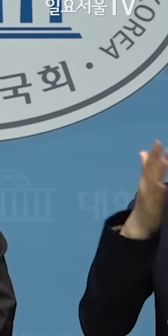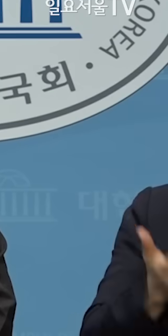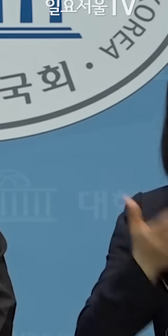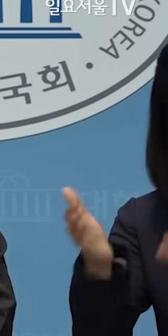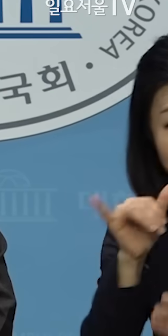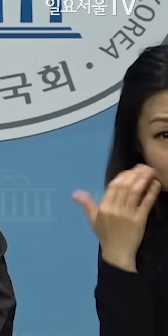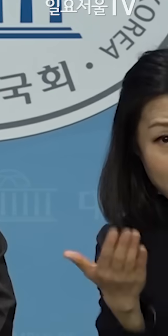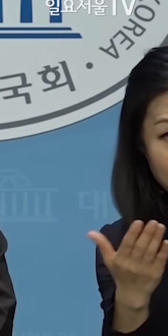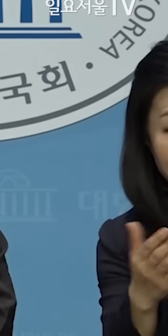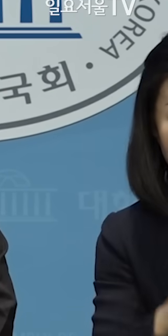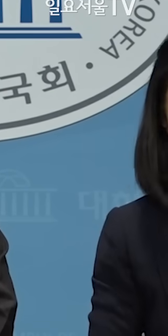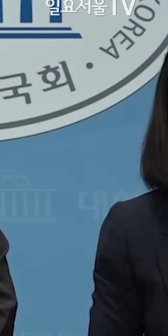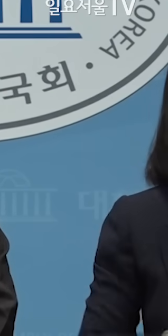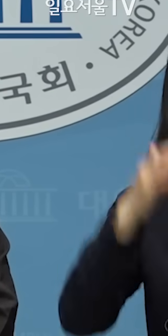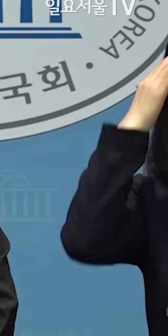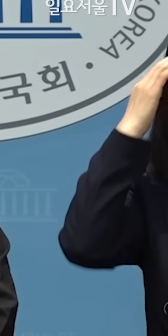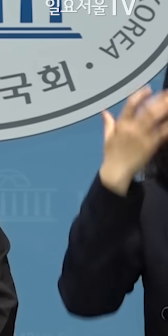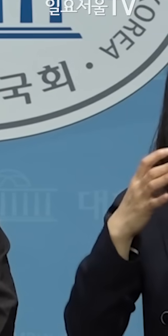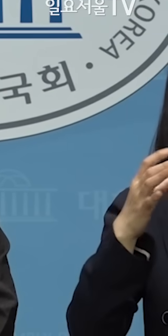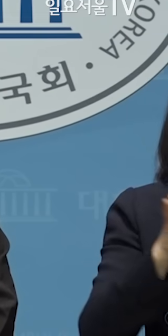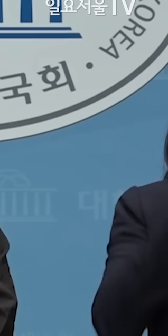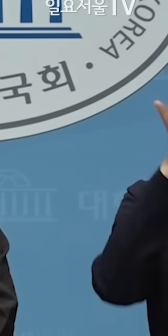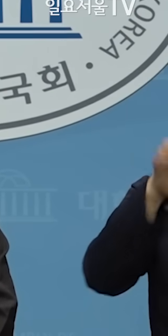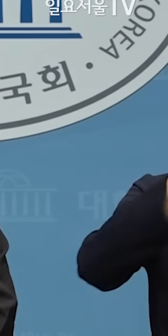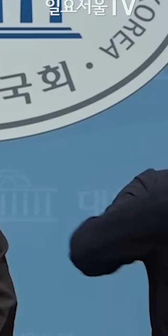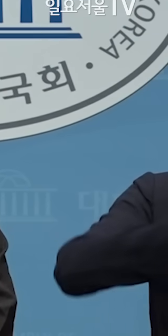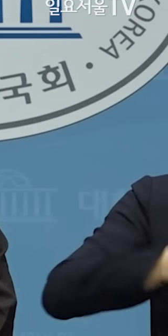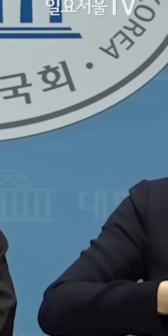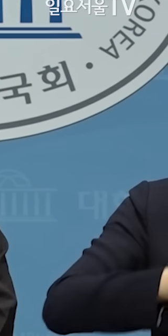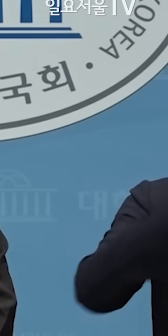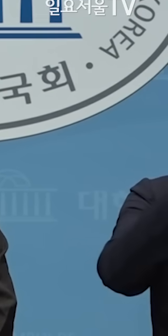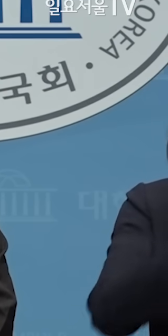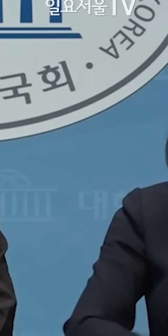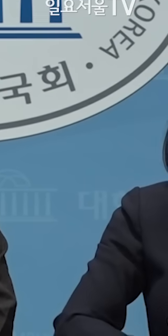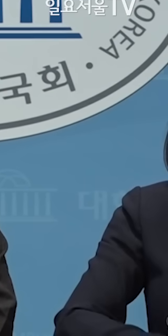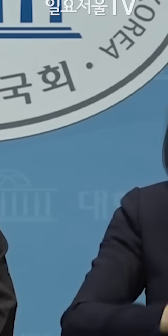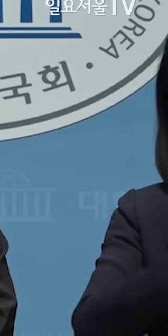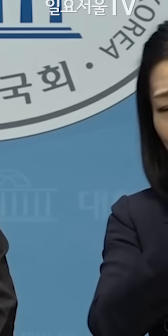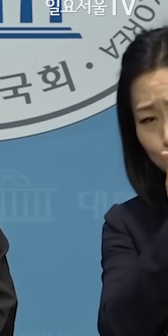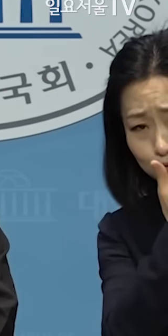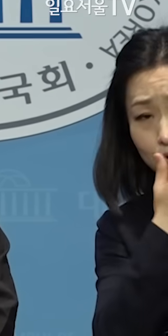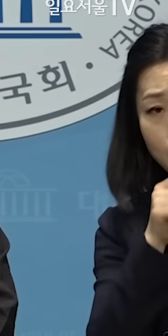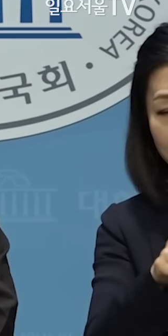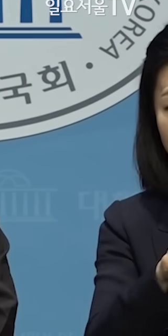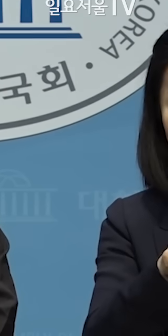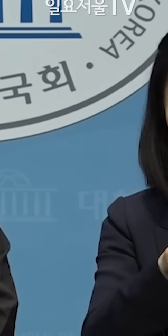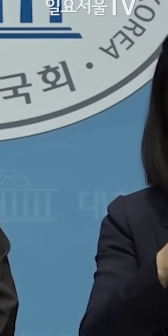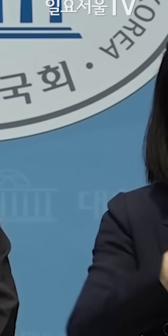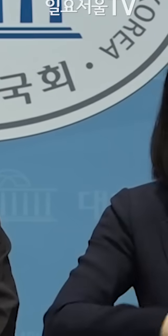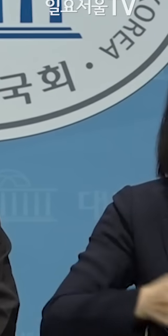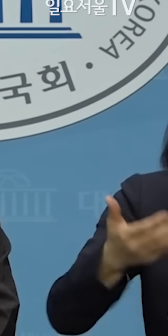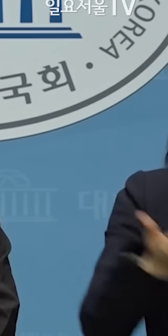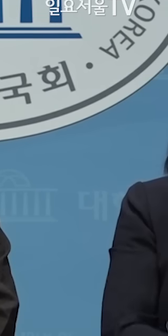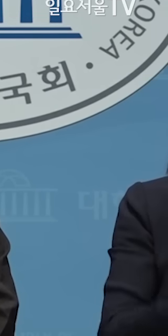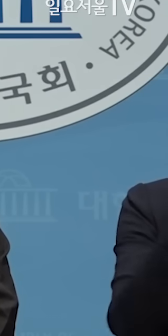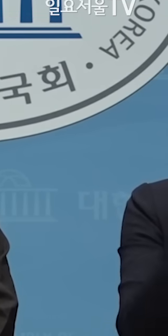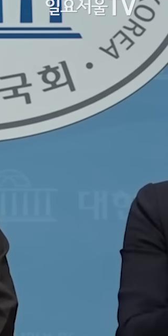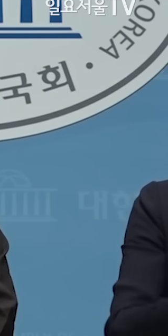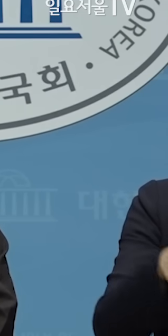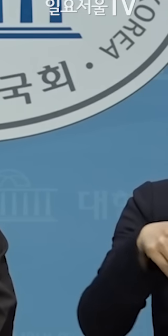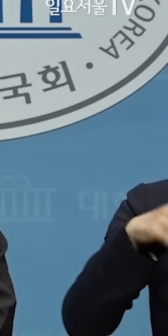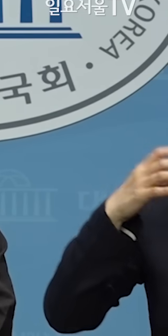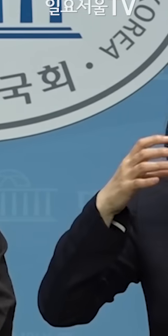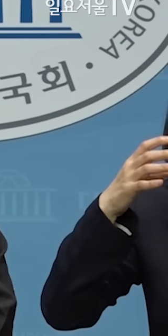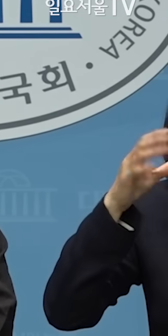을지라도 국 영원히 기록될 역사적 오을 후대에 남겨주지 마십시오 우리 조국의